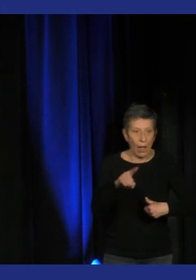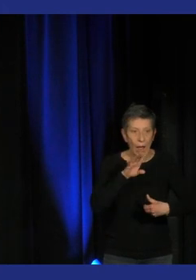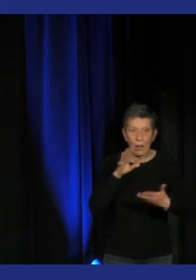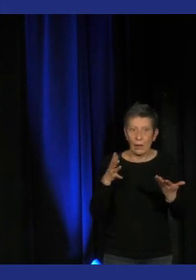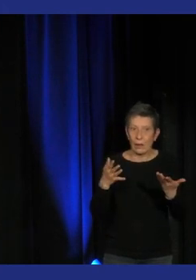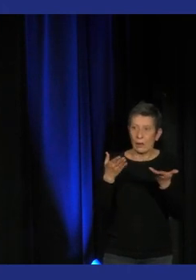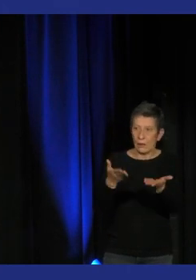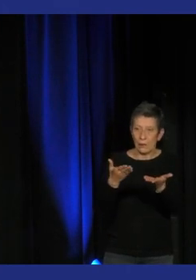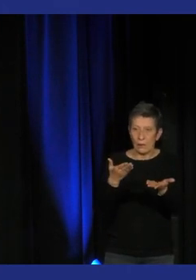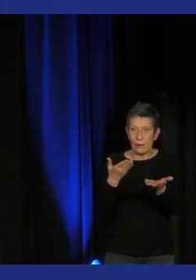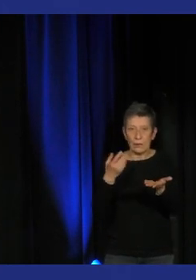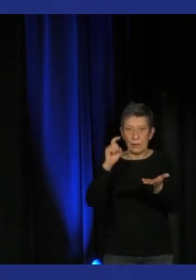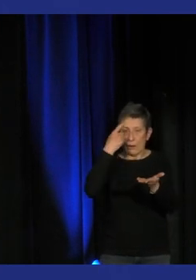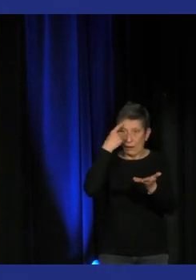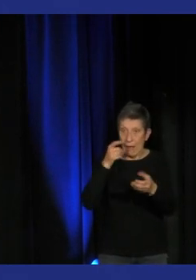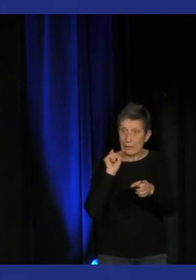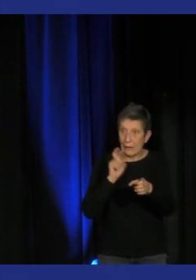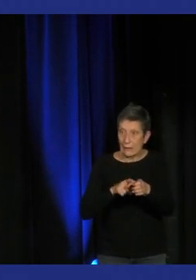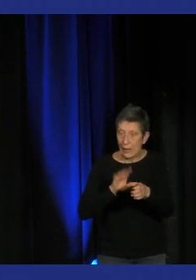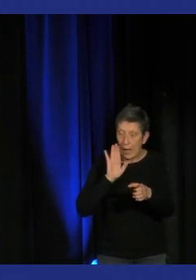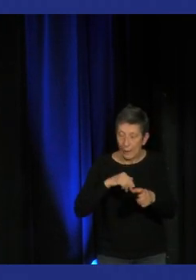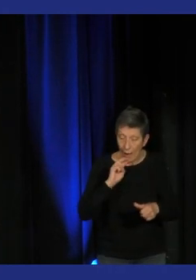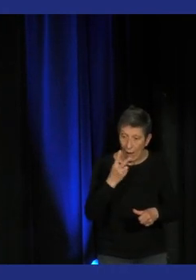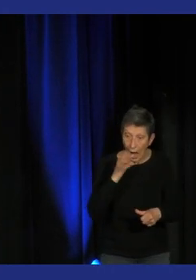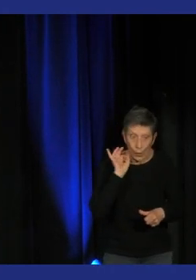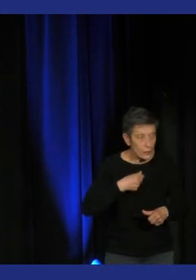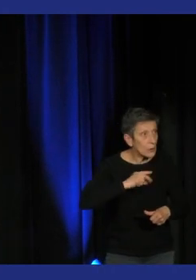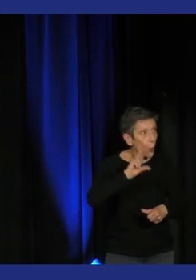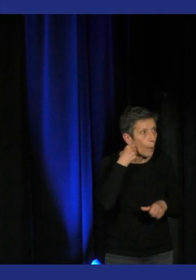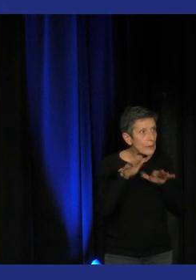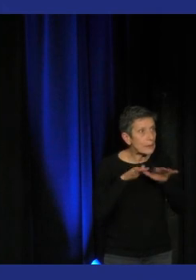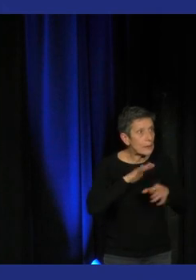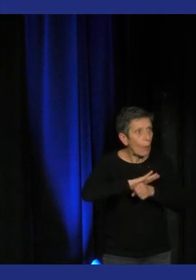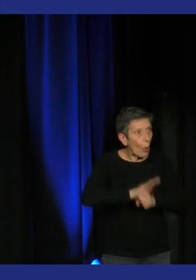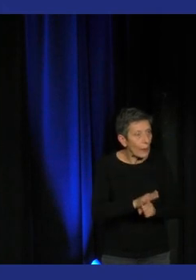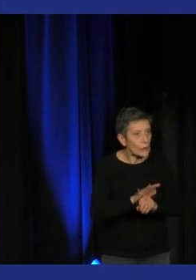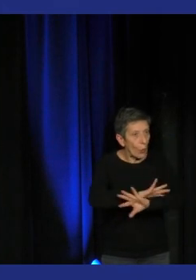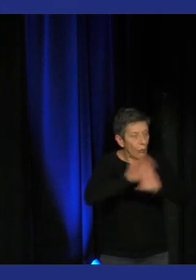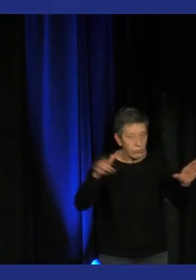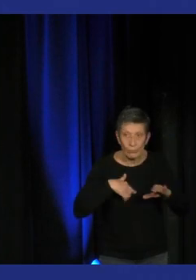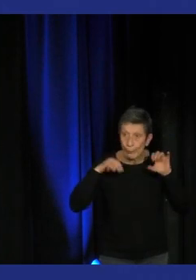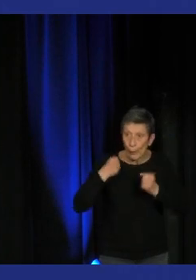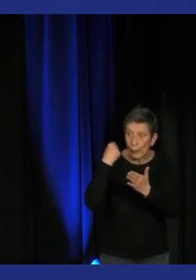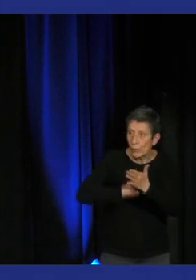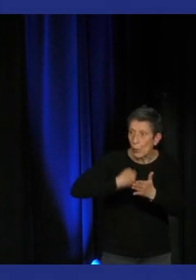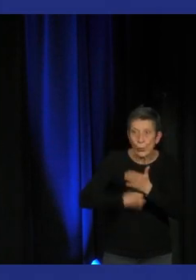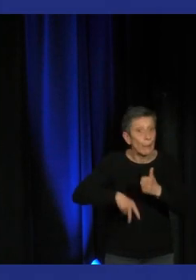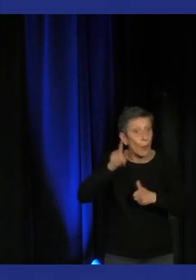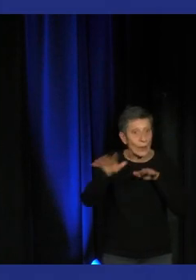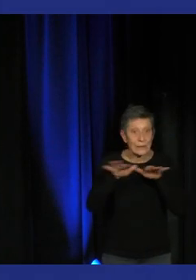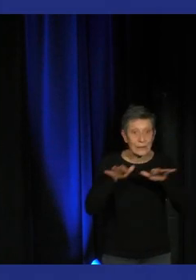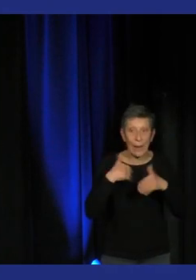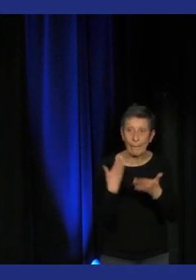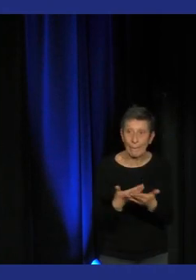oui, je comprends maintenant le système d'oppression dans lequel je suis et je vais pouvoir lutter contre cette oppression parce que je comprends le